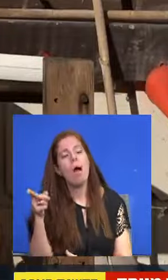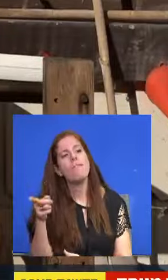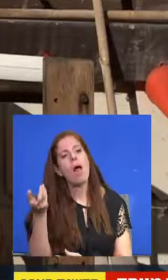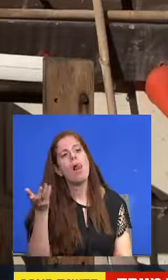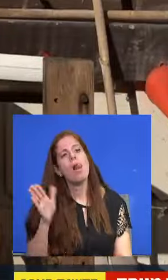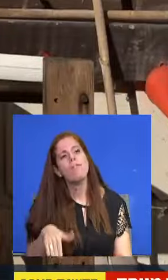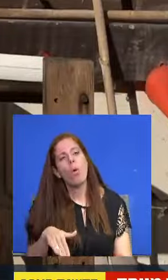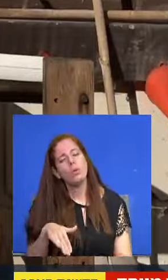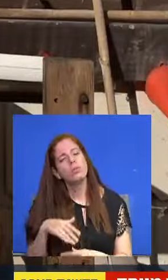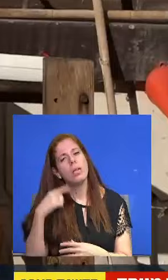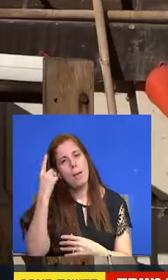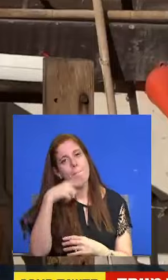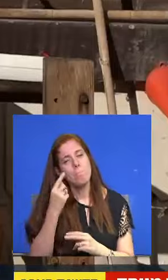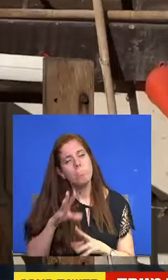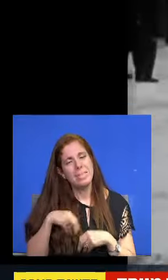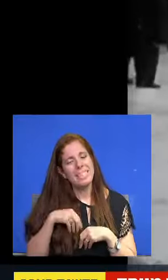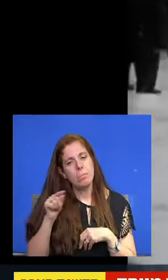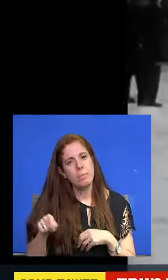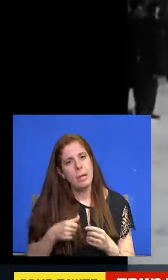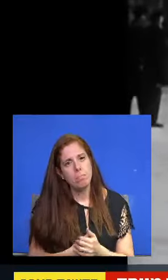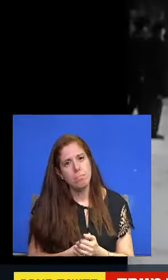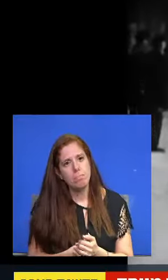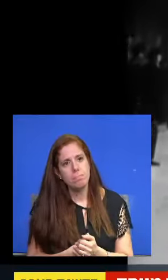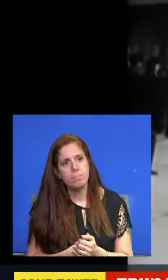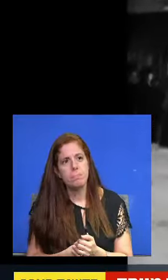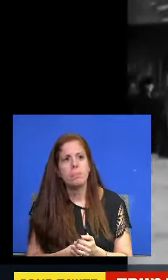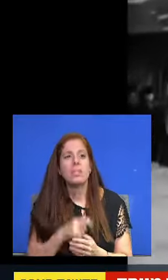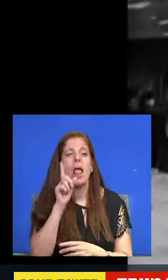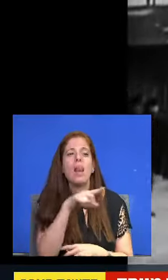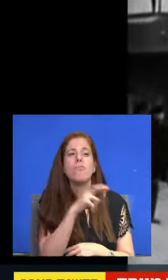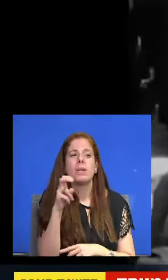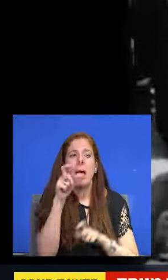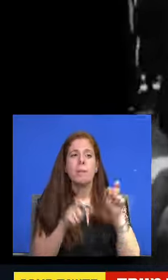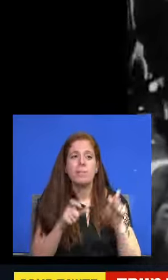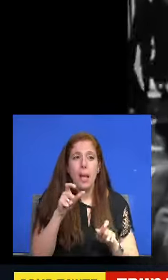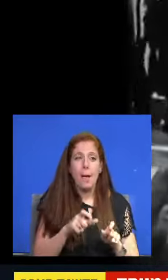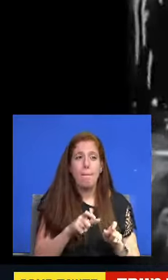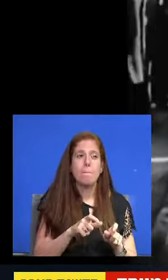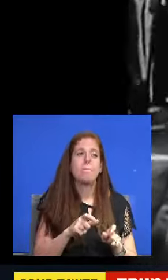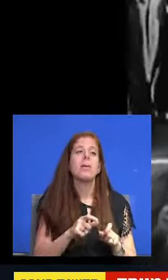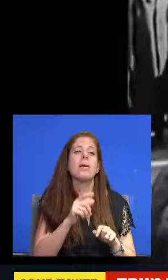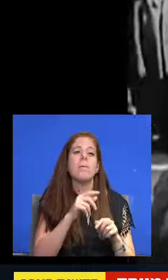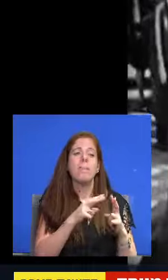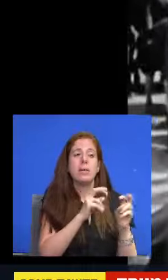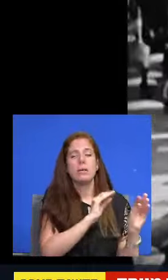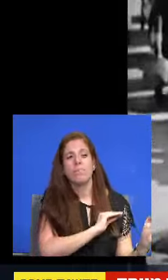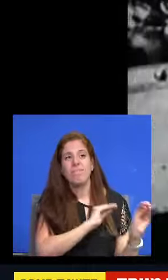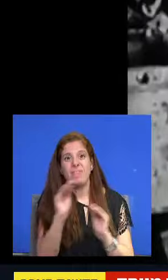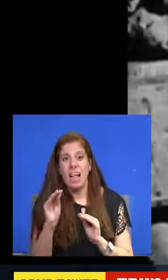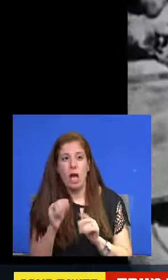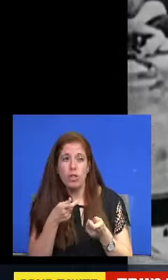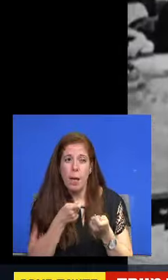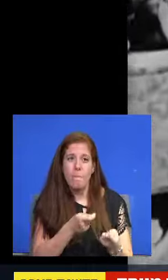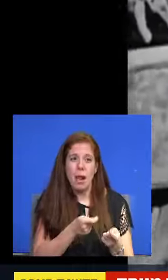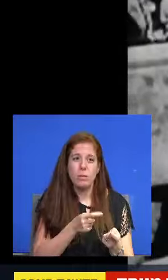alle haben damit sympathisiert. 1200 civilians walked from the neighboring city of Weimar to begin a forced tour of the camp.